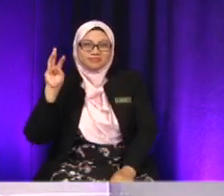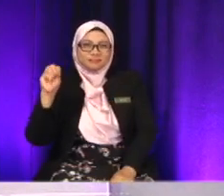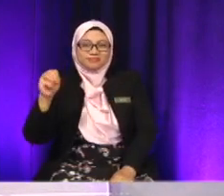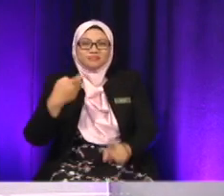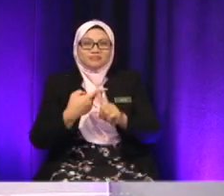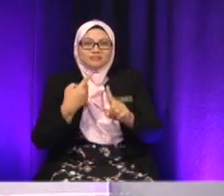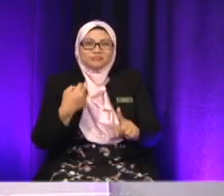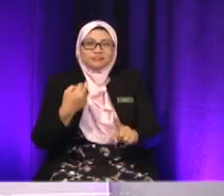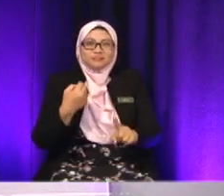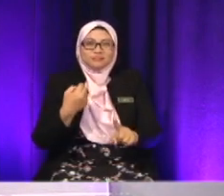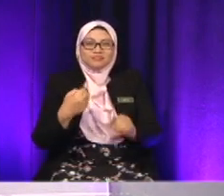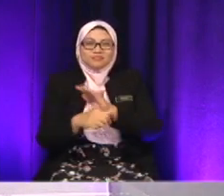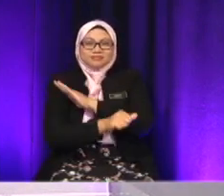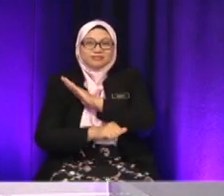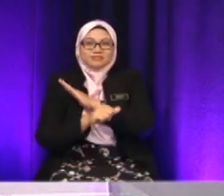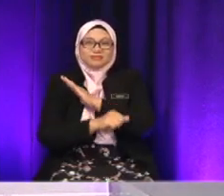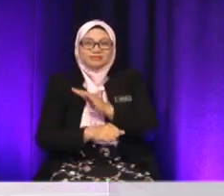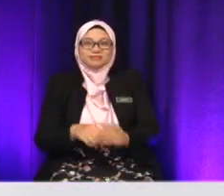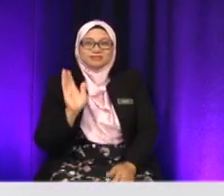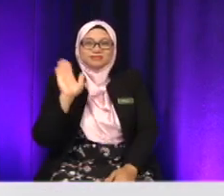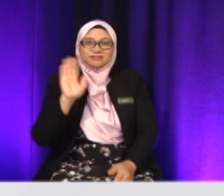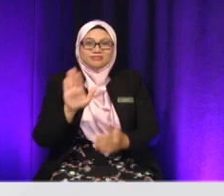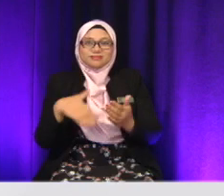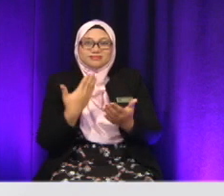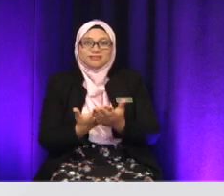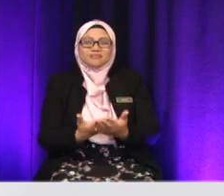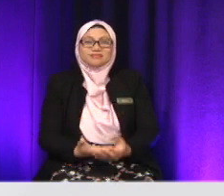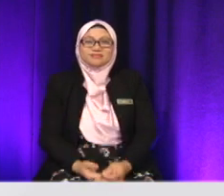Methodist ISS Setiawan Pira Hai semua